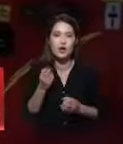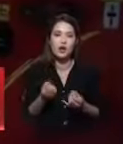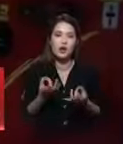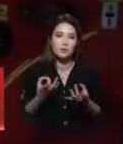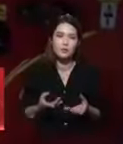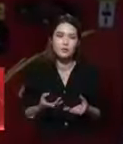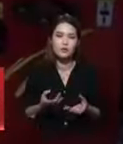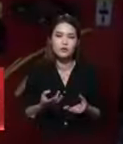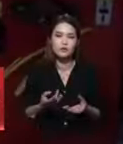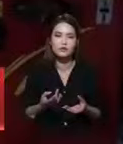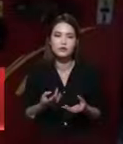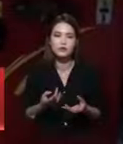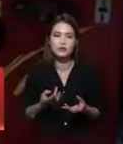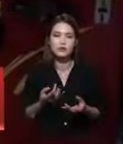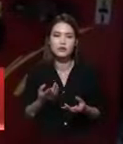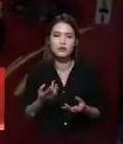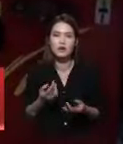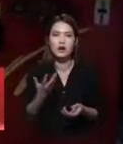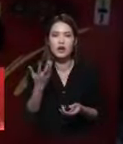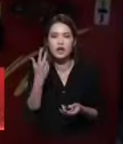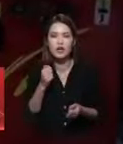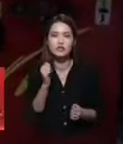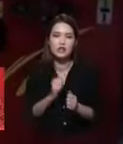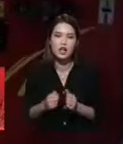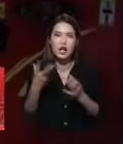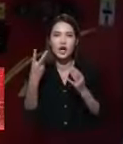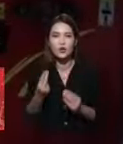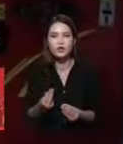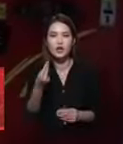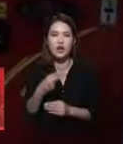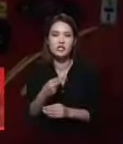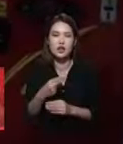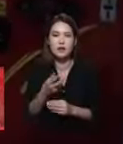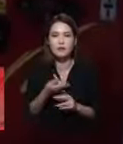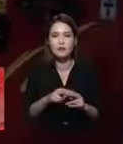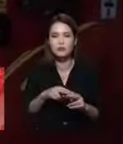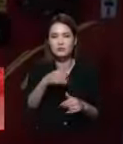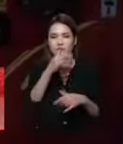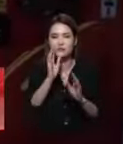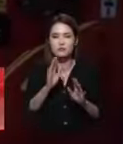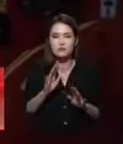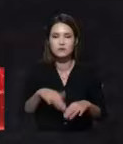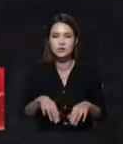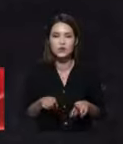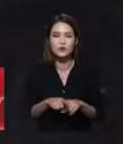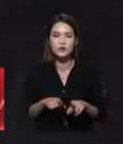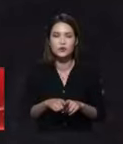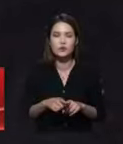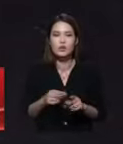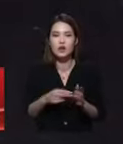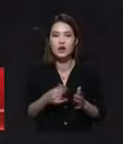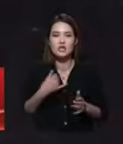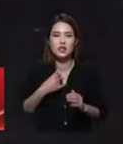ну, когда ты ешь уже каждый день, это уже как привычка, и тебе уже все равно на цены. Наши